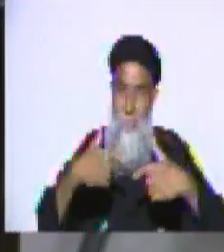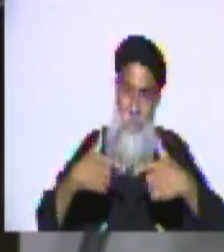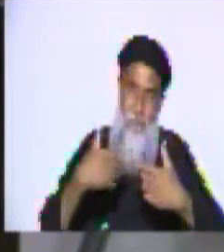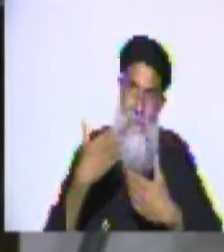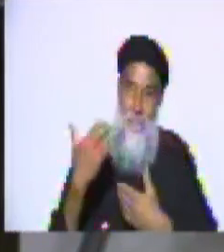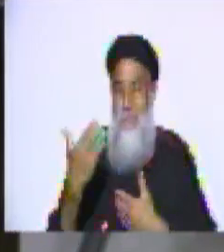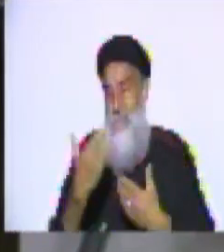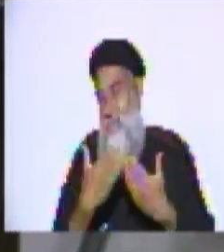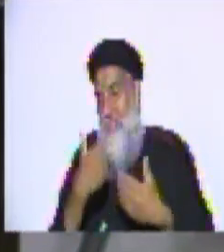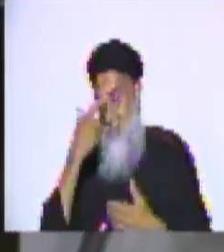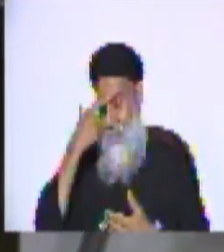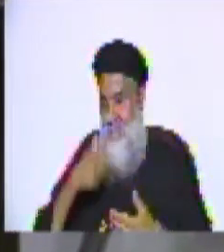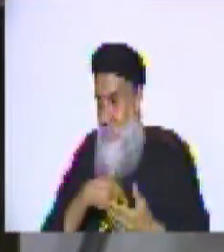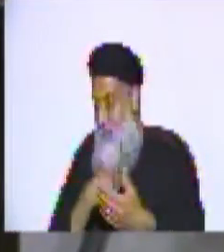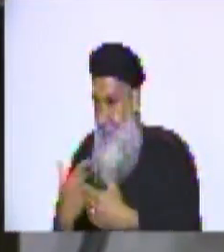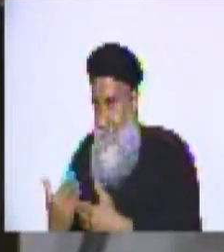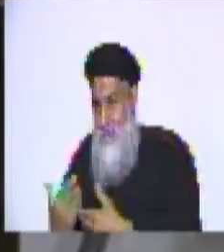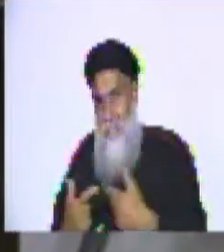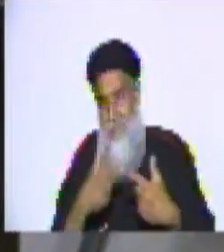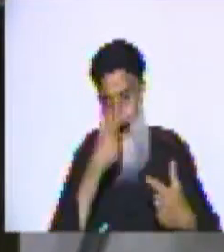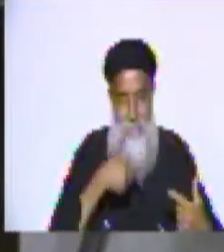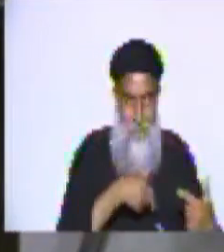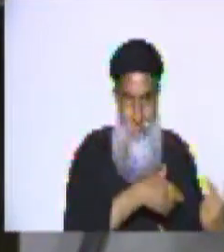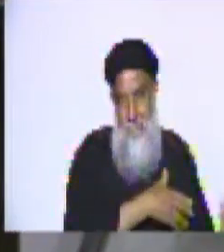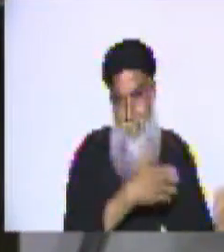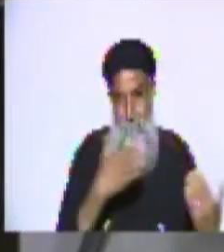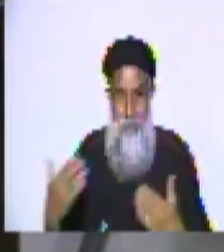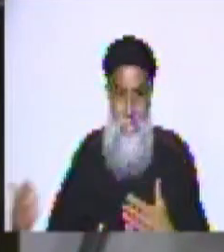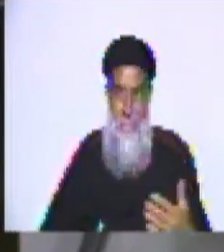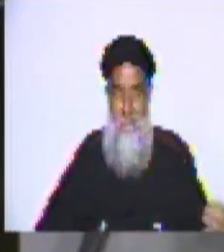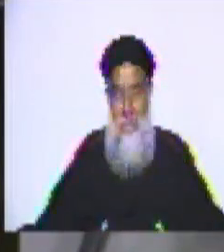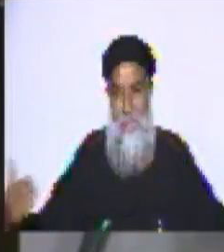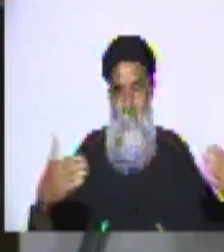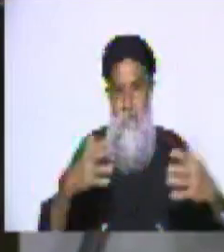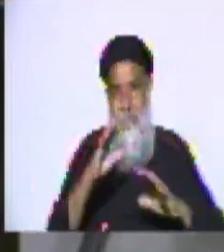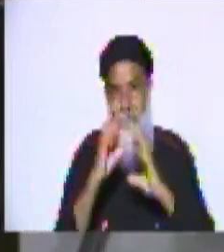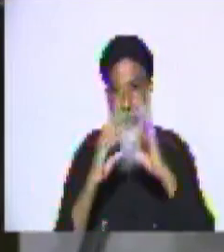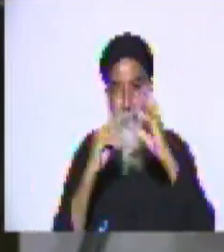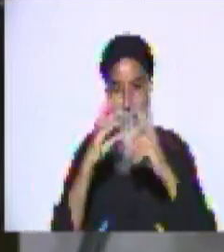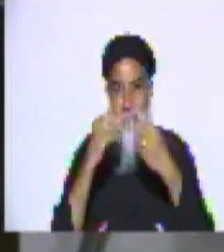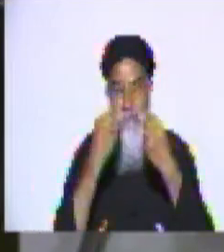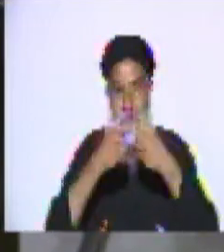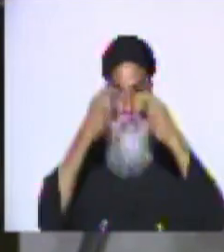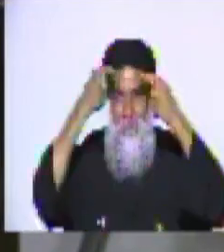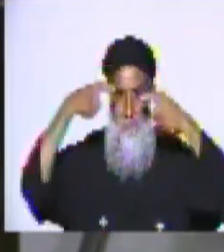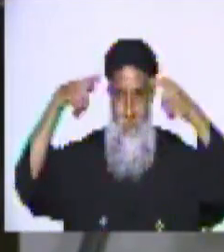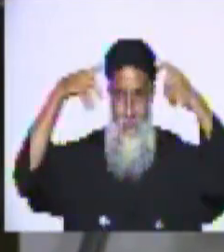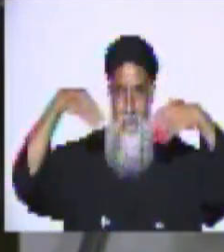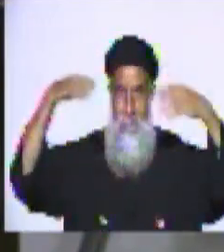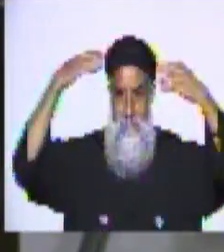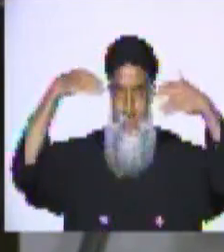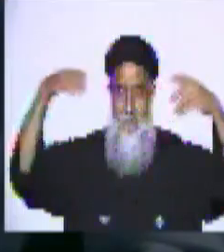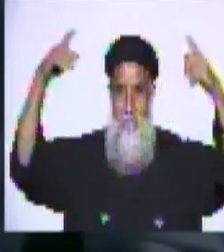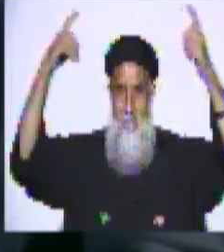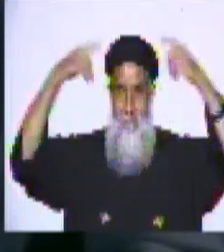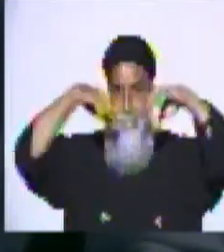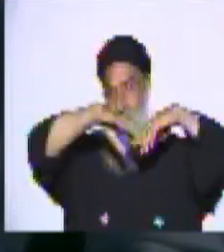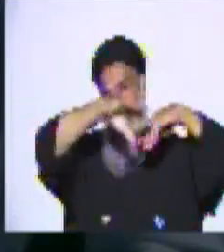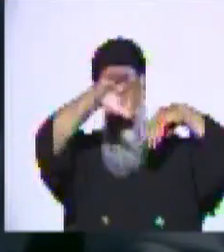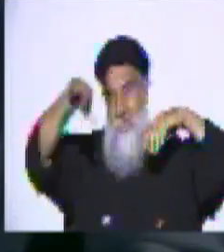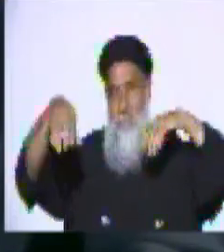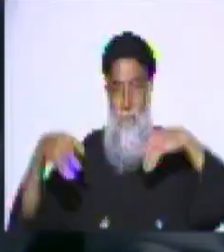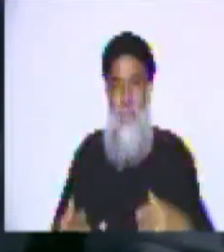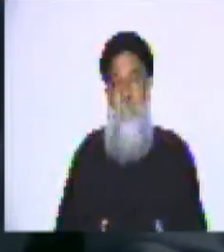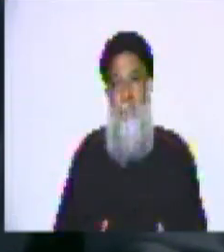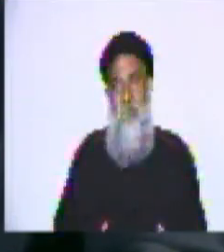امور العقيدة يعني، دي مسألة تانية بقى. اما المباح دول قيادات بقى. لكن نيافتك تقصد الأولين ده، أما